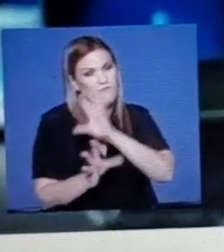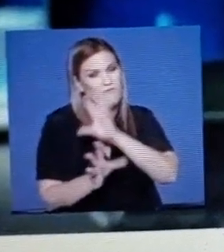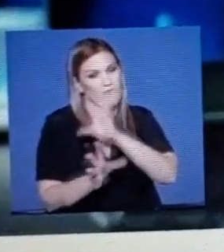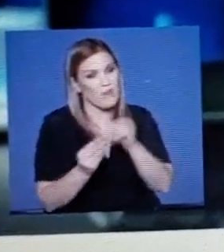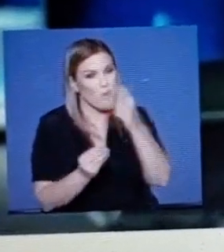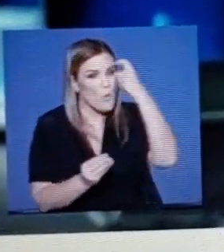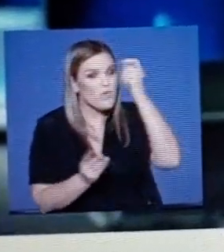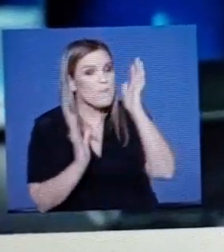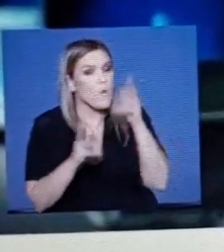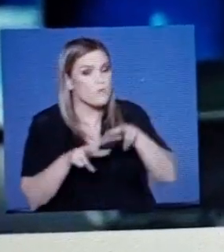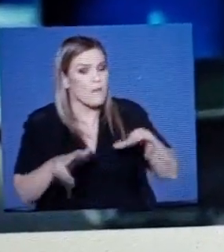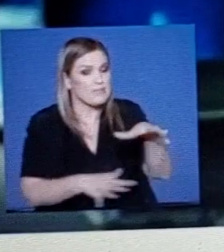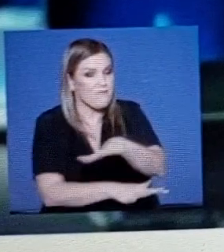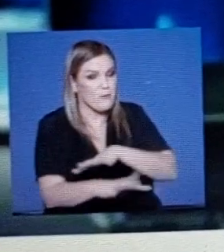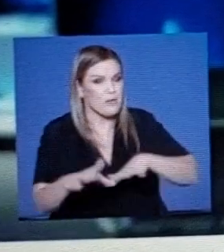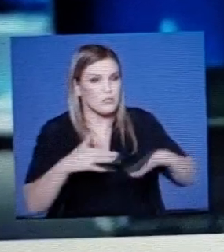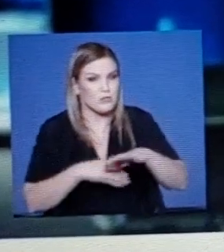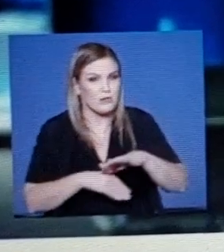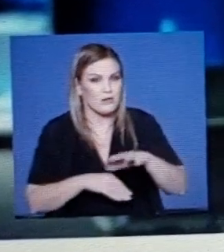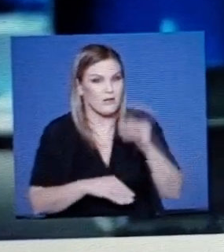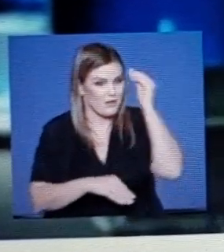terrain.